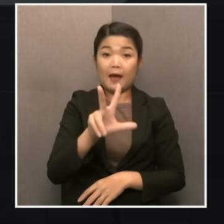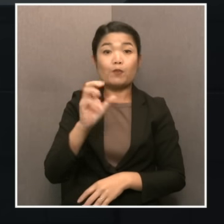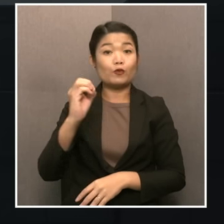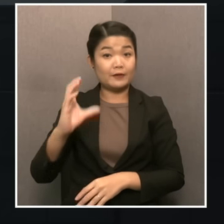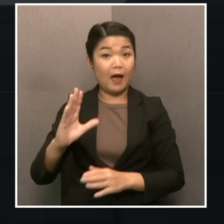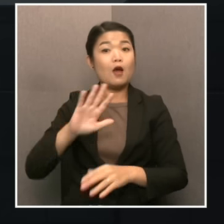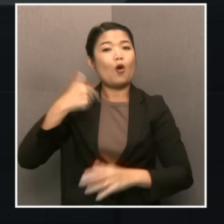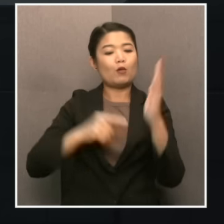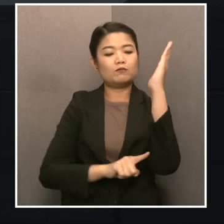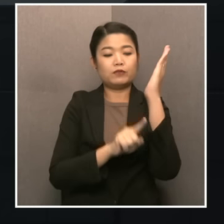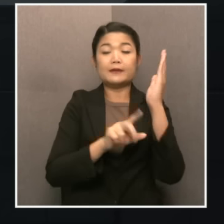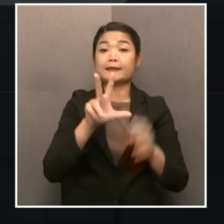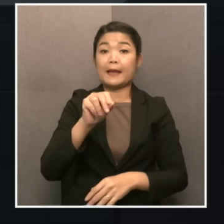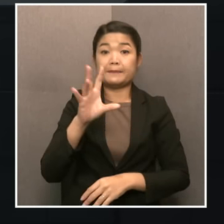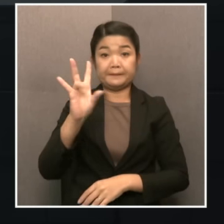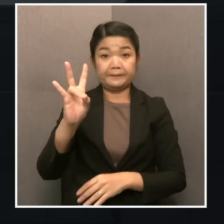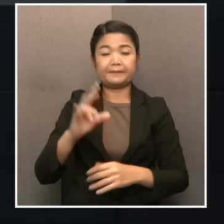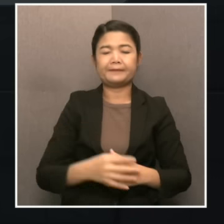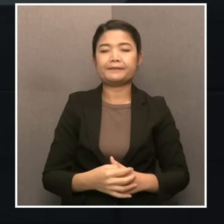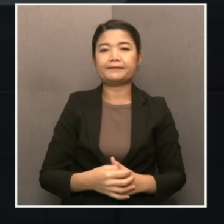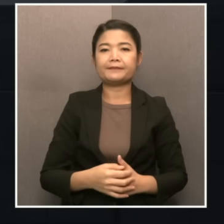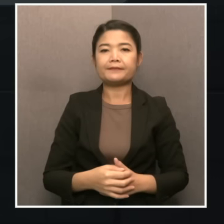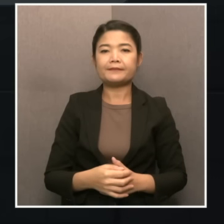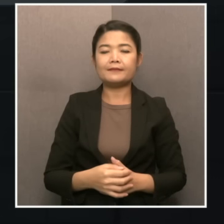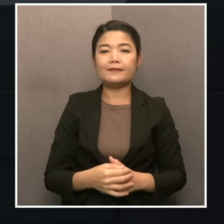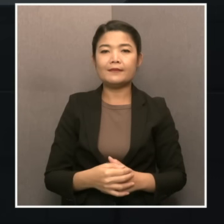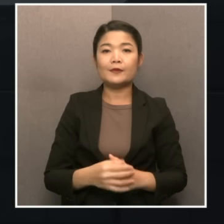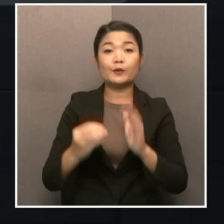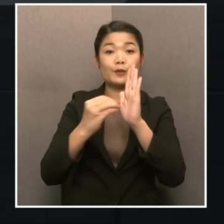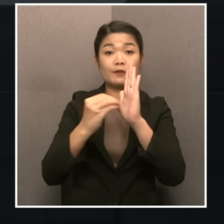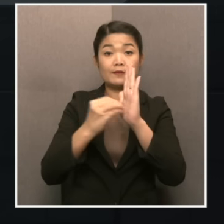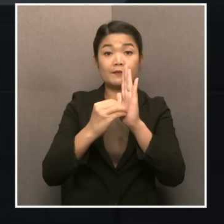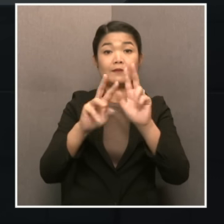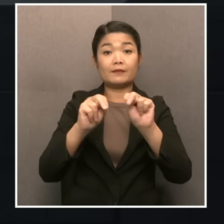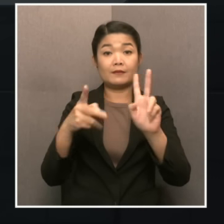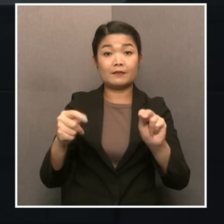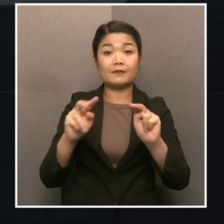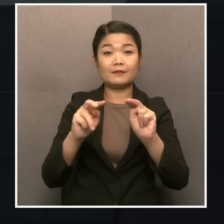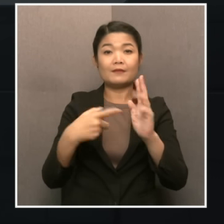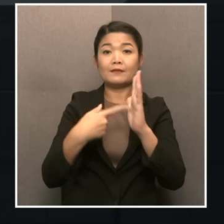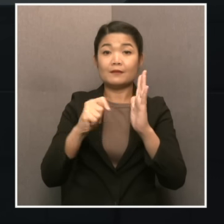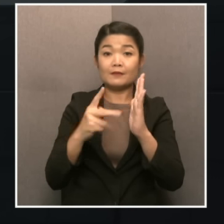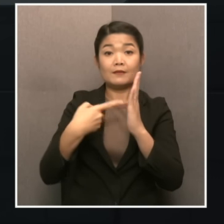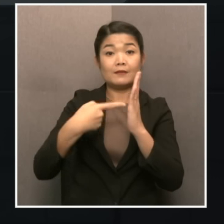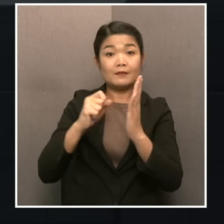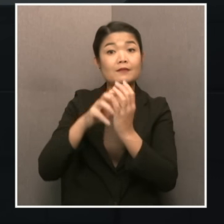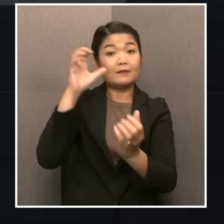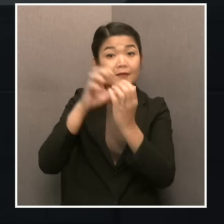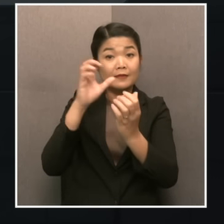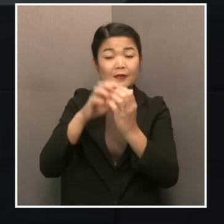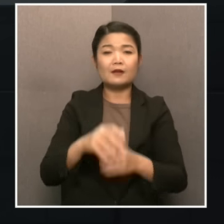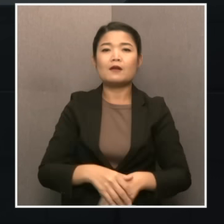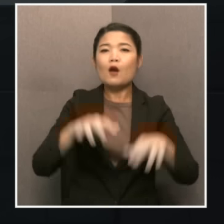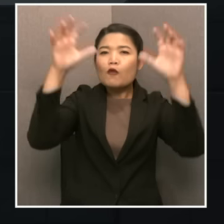สูงสุด37องศาเซลเซียสส่วนกรุงเทพมหานครและปริมณฑลมีพายุฝนฟ้าคะนองร้อย